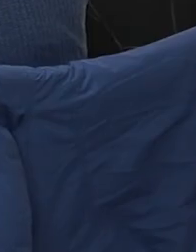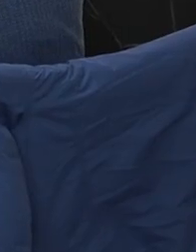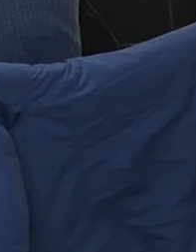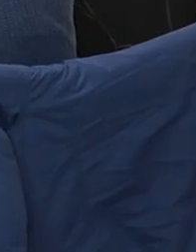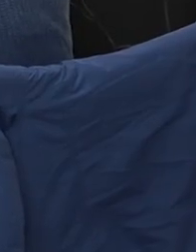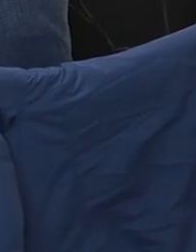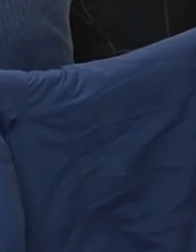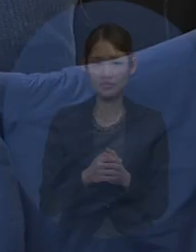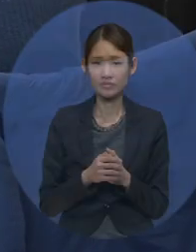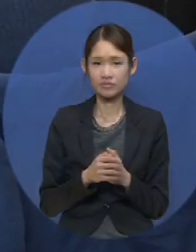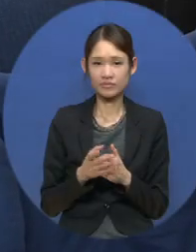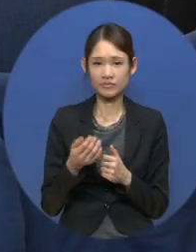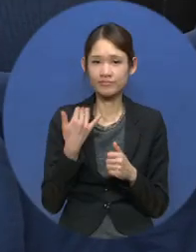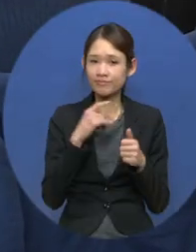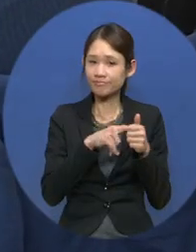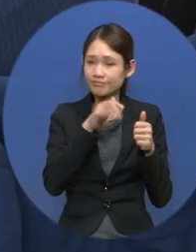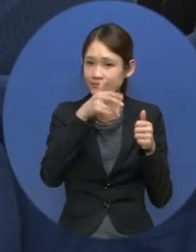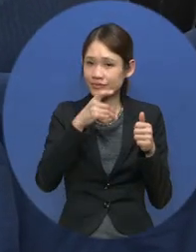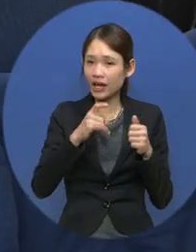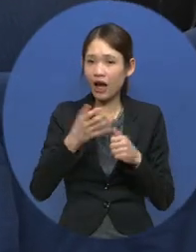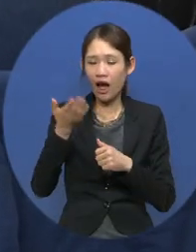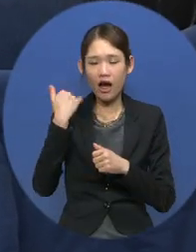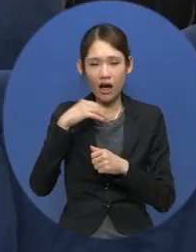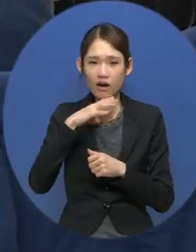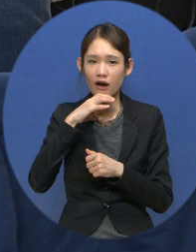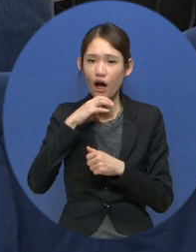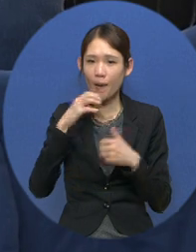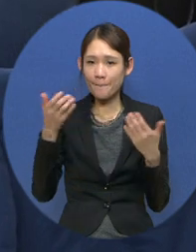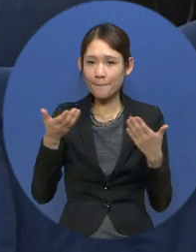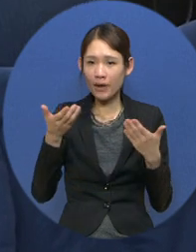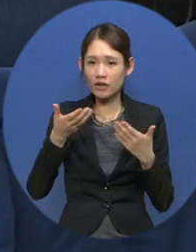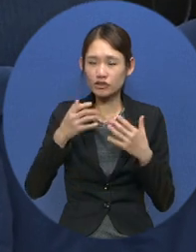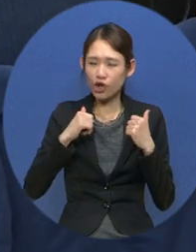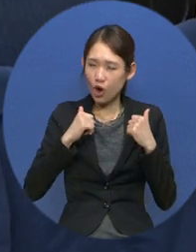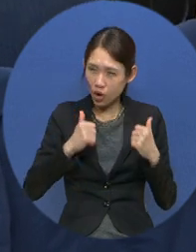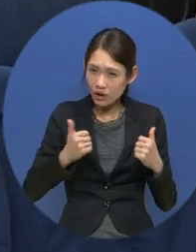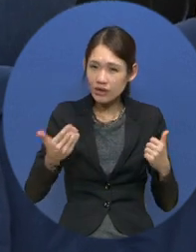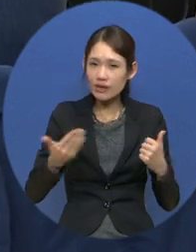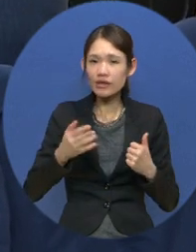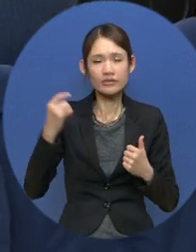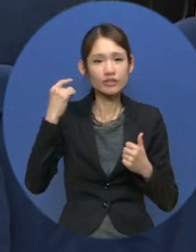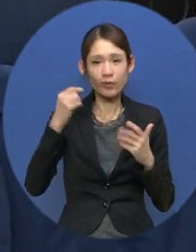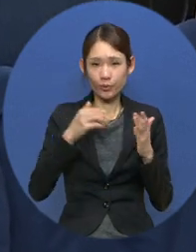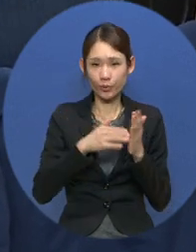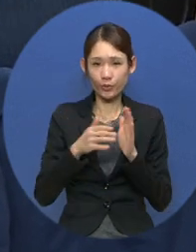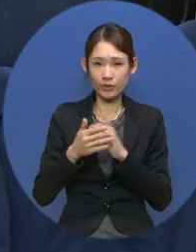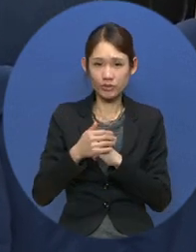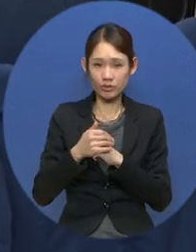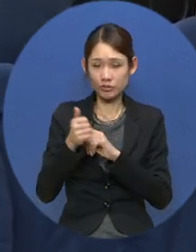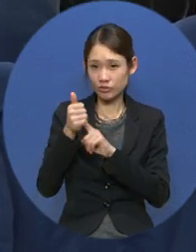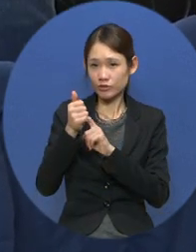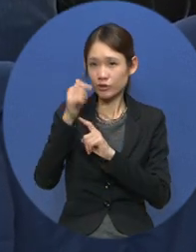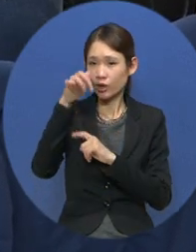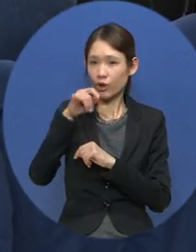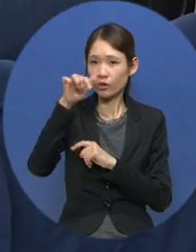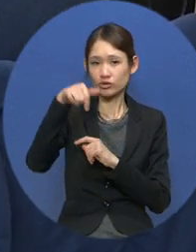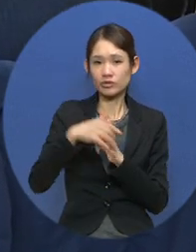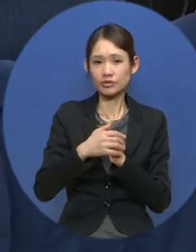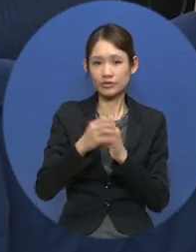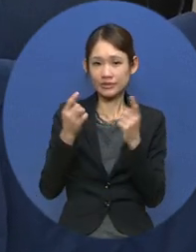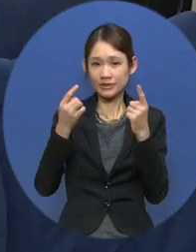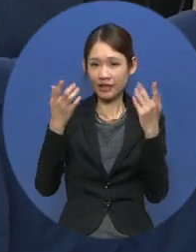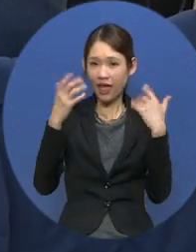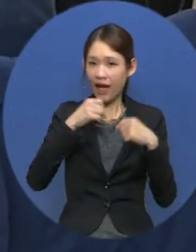아니 아까 희강이는 그래. 카페에서 지금 열심히 일하는 거 들었고. 네. 혁준이는. 네. 대학을